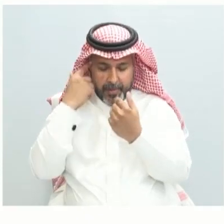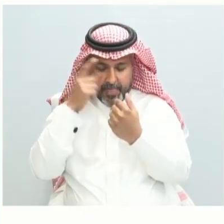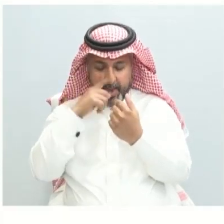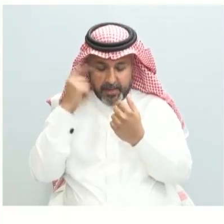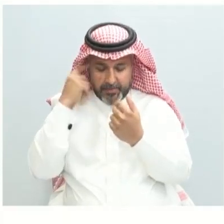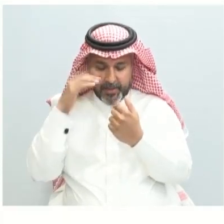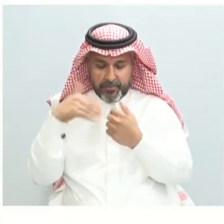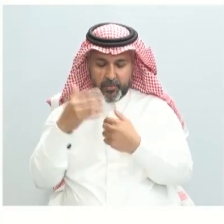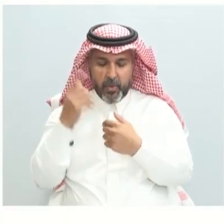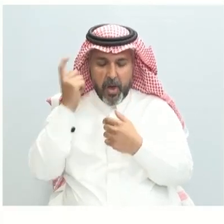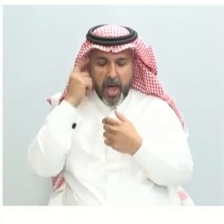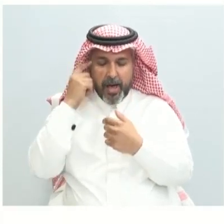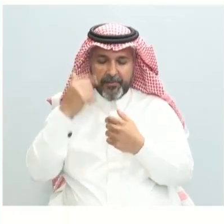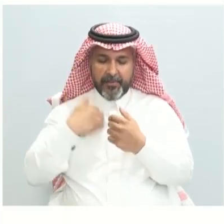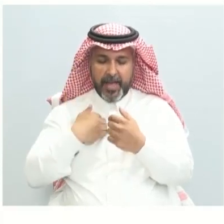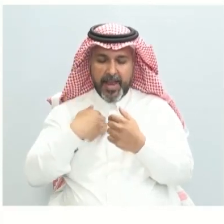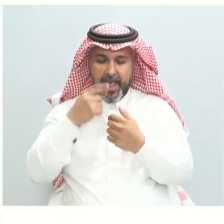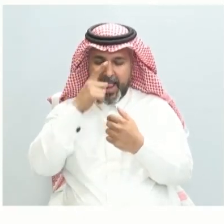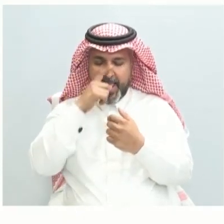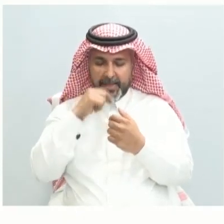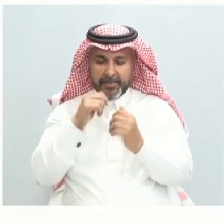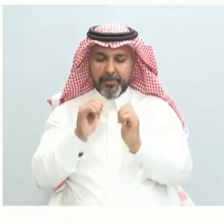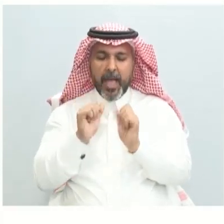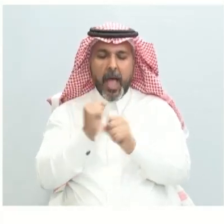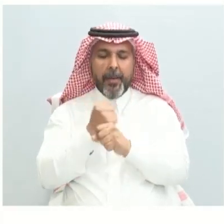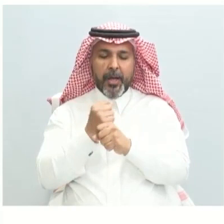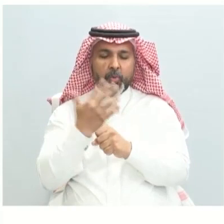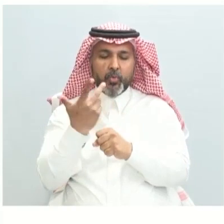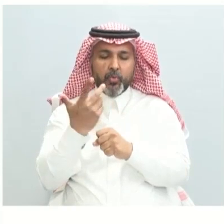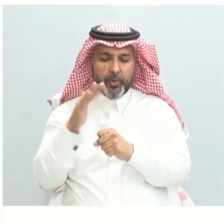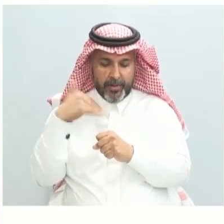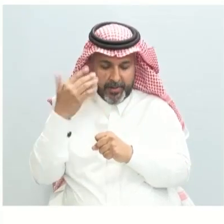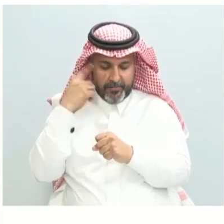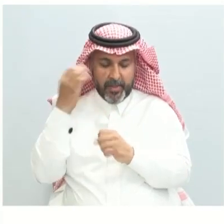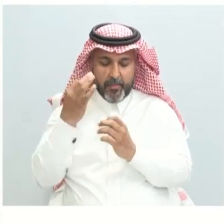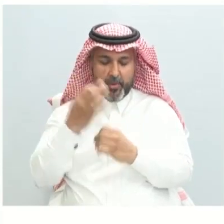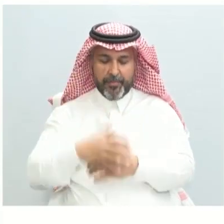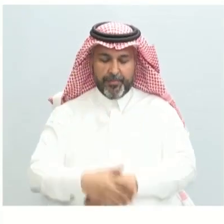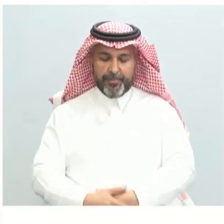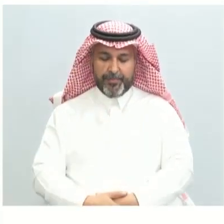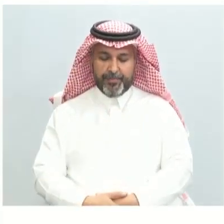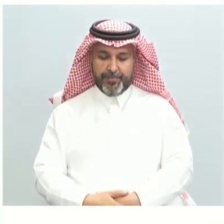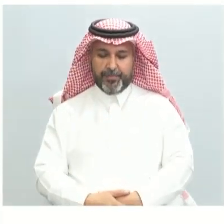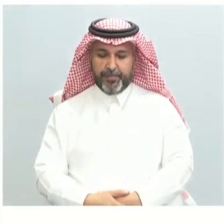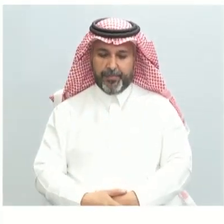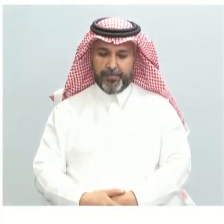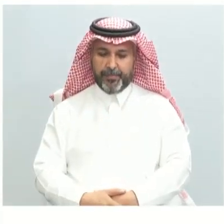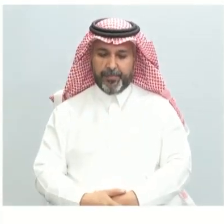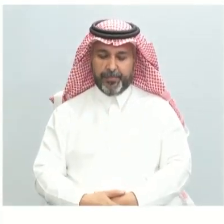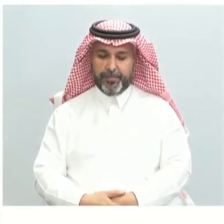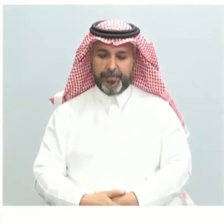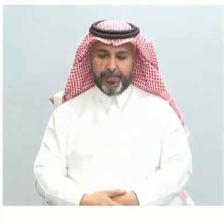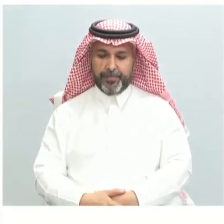يتمتع بها وعليه واجبات يلتزمها هذا تعريف المواطن